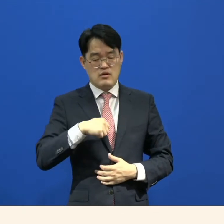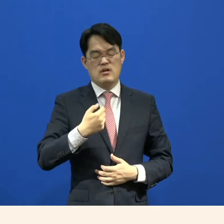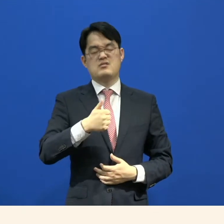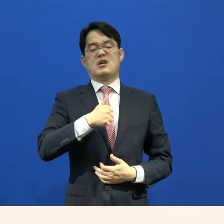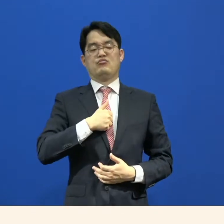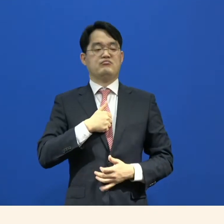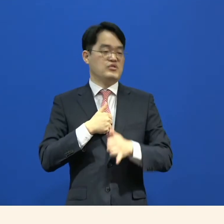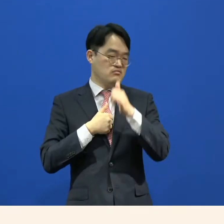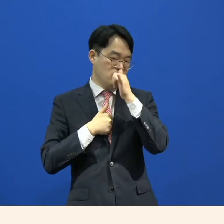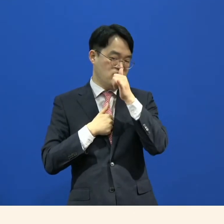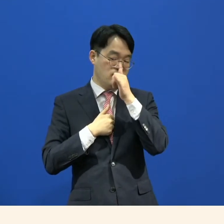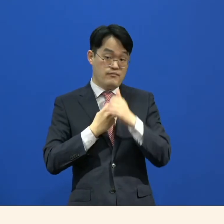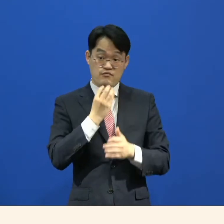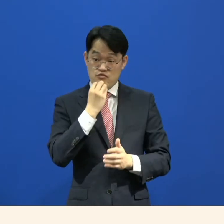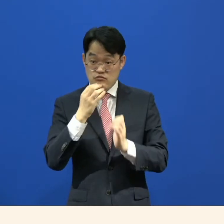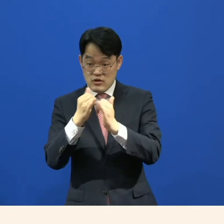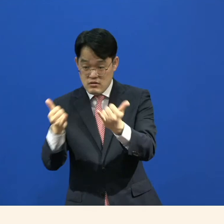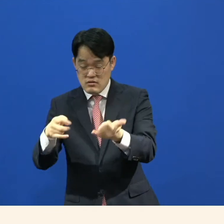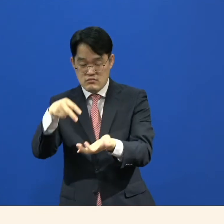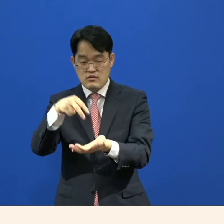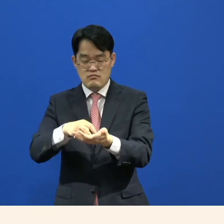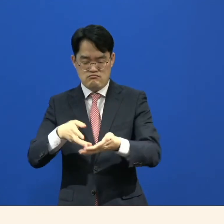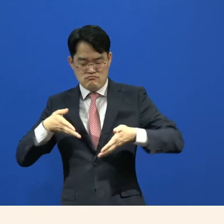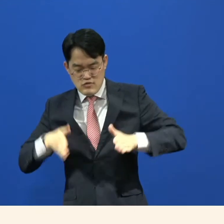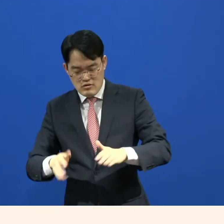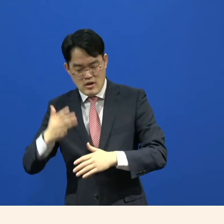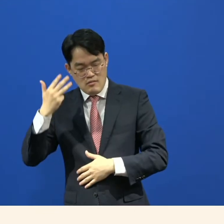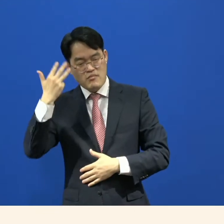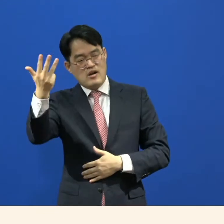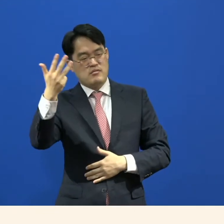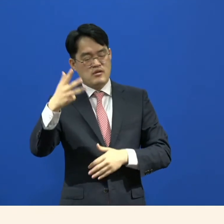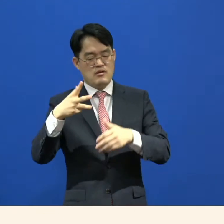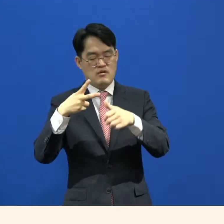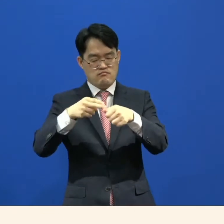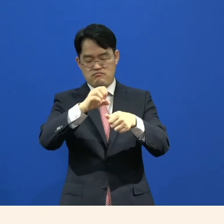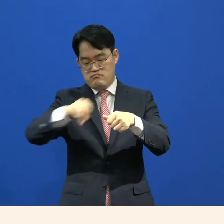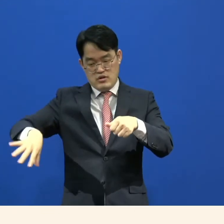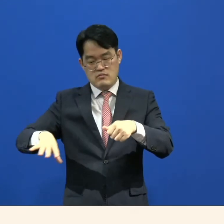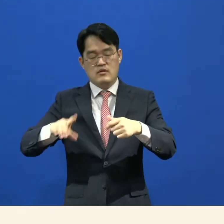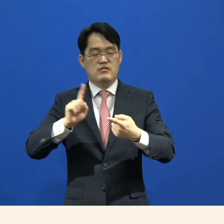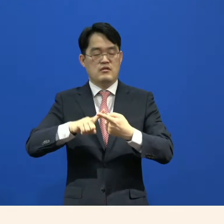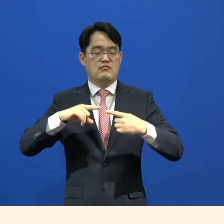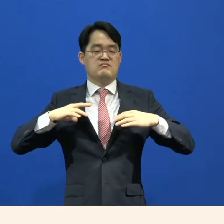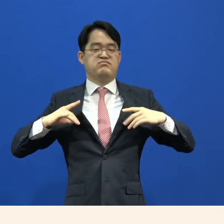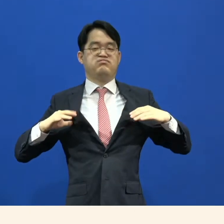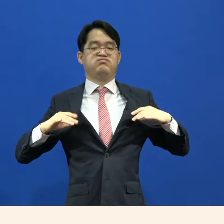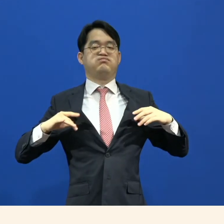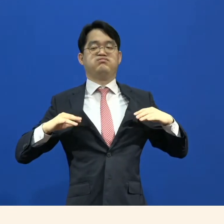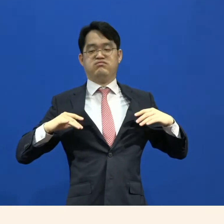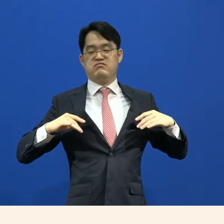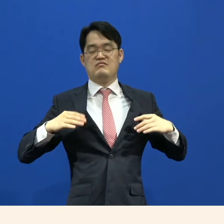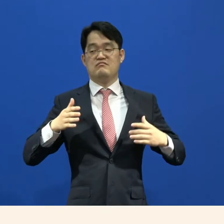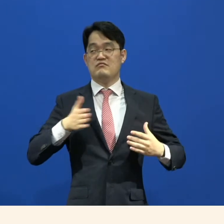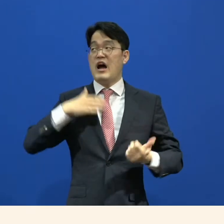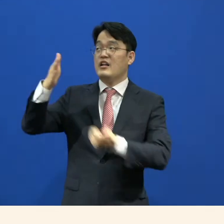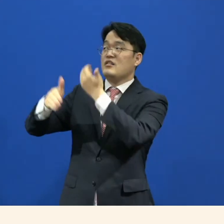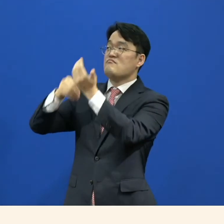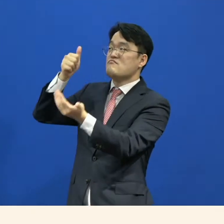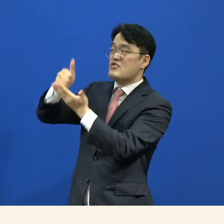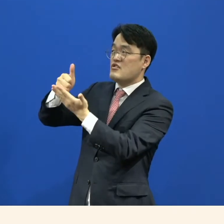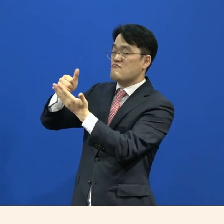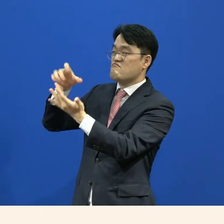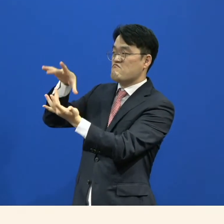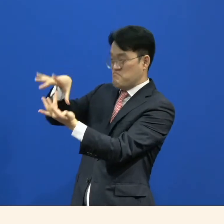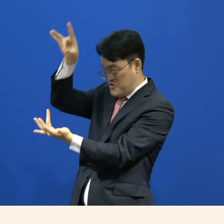할례는 어마어마한 거예요. 그들의 자랑이었습니다. 택함 받은 백성의